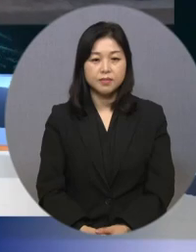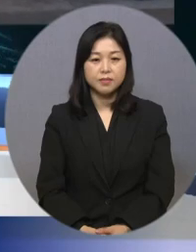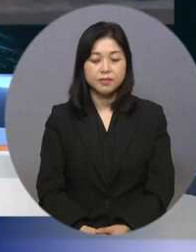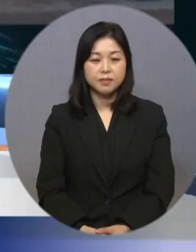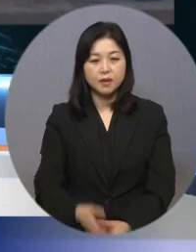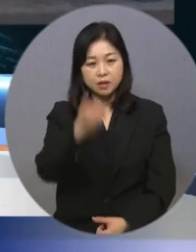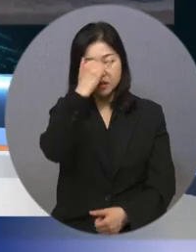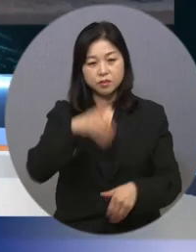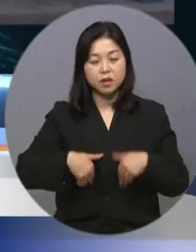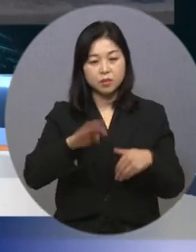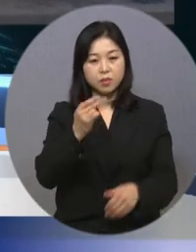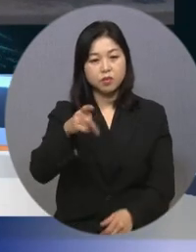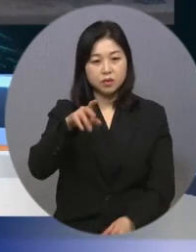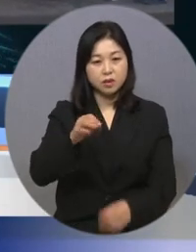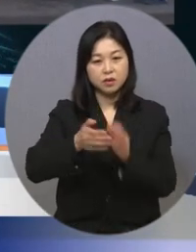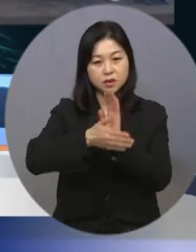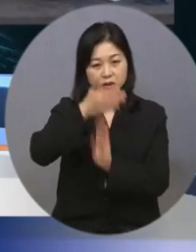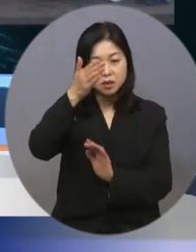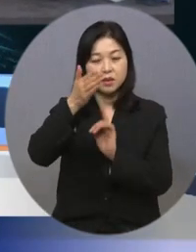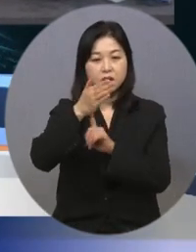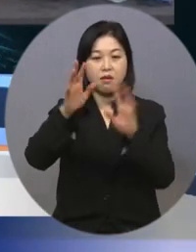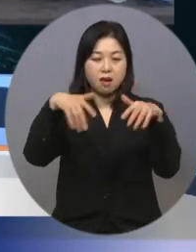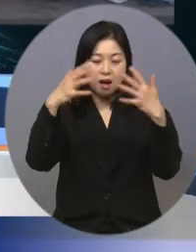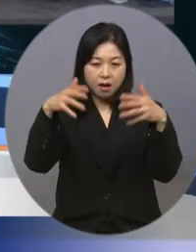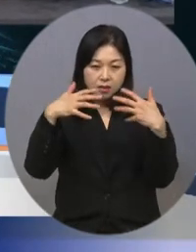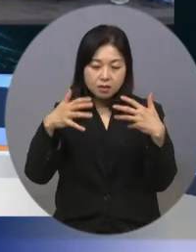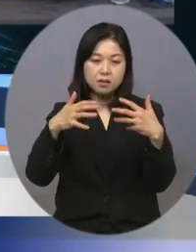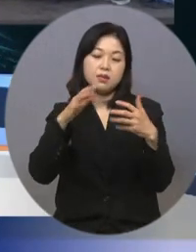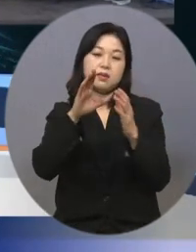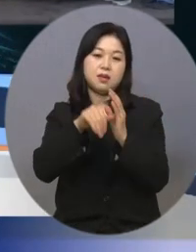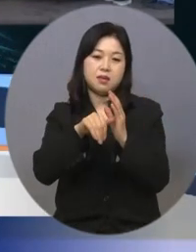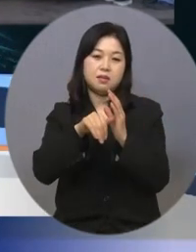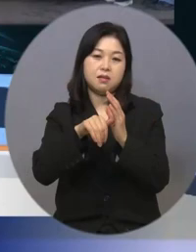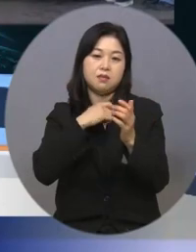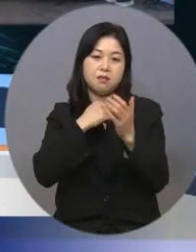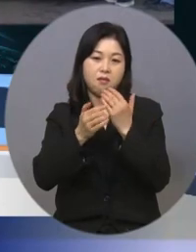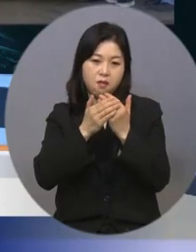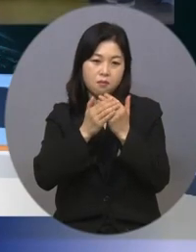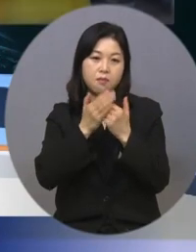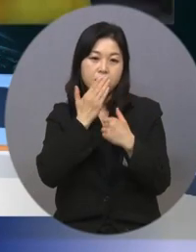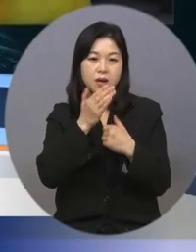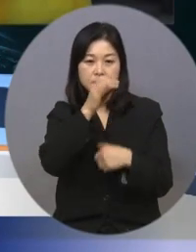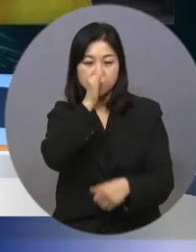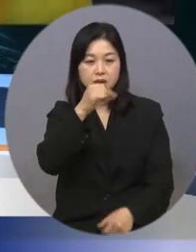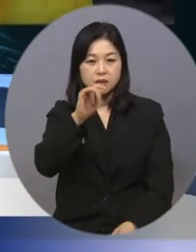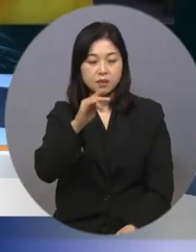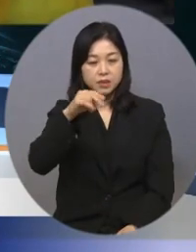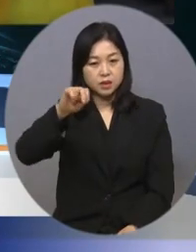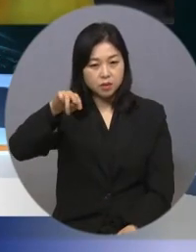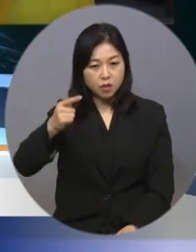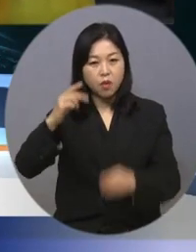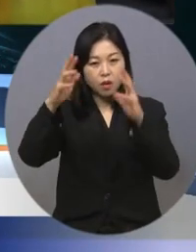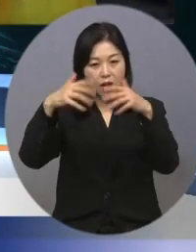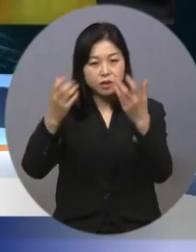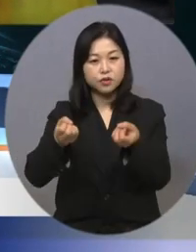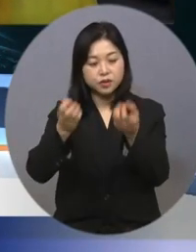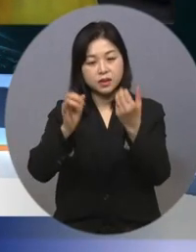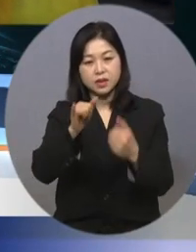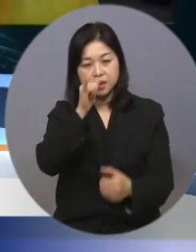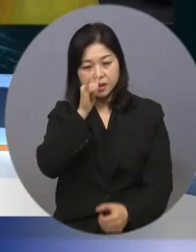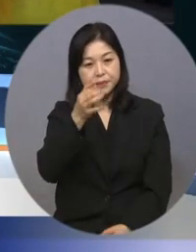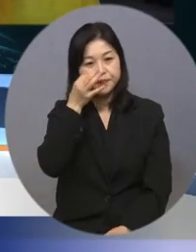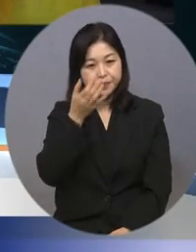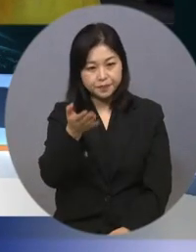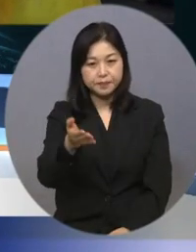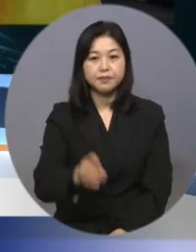충남 보령시 에서 무르익어가는 가을을 만끽할 수 있는 삽시도 가을맞이 축제가 열렸습니다 현장에 좋은